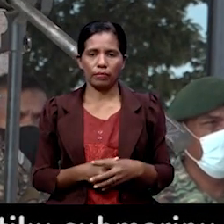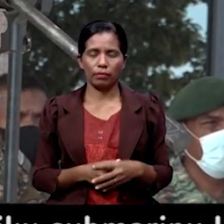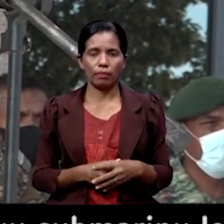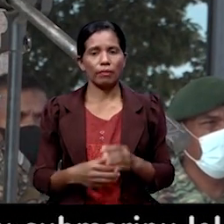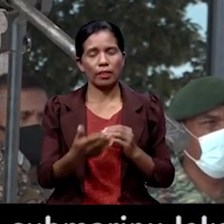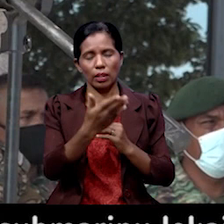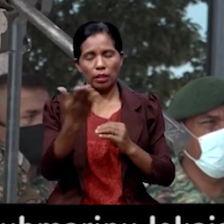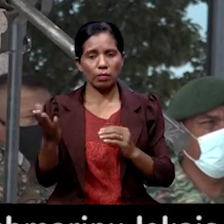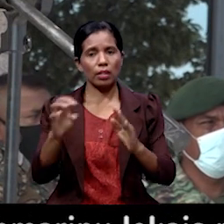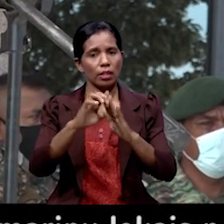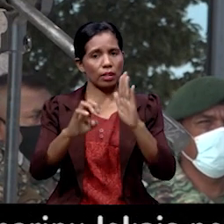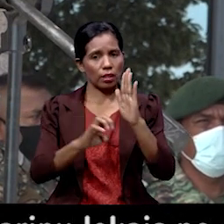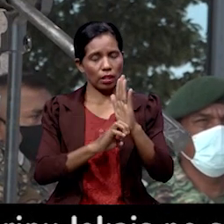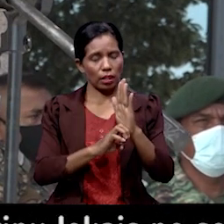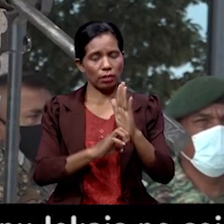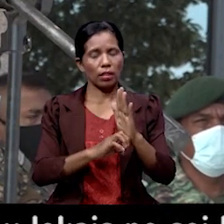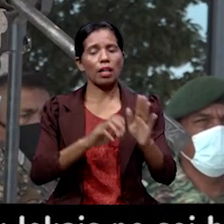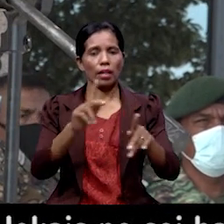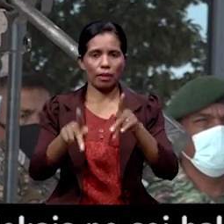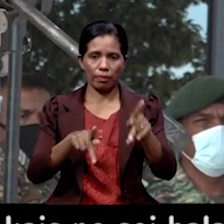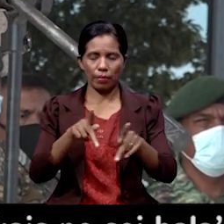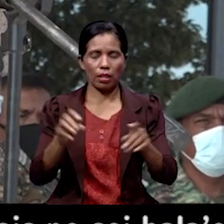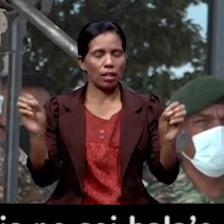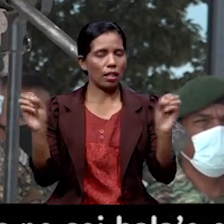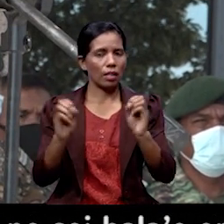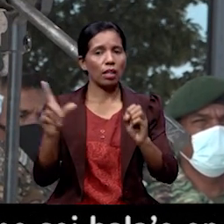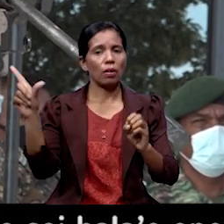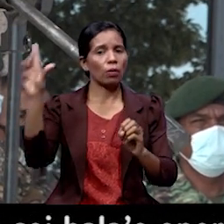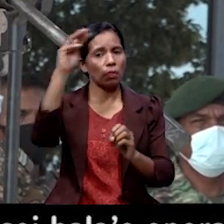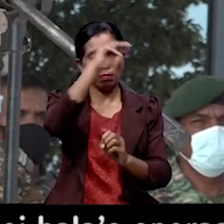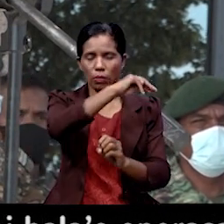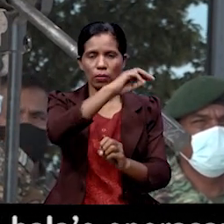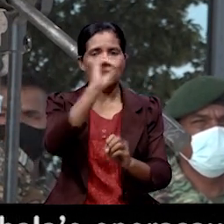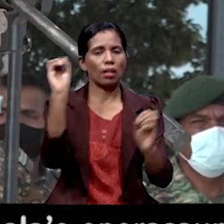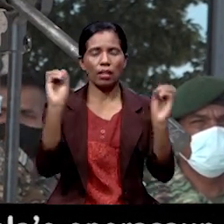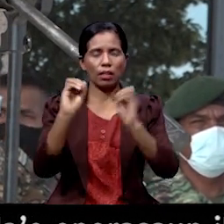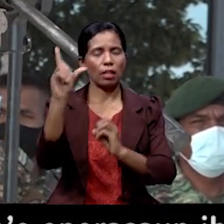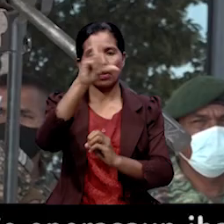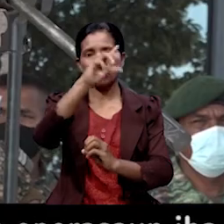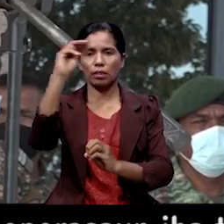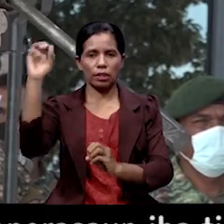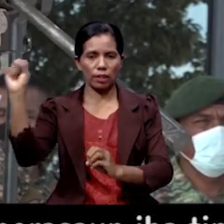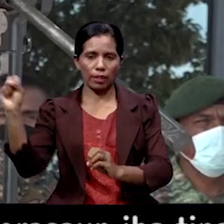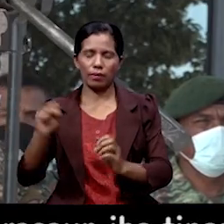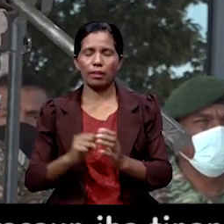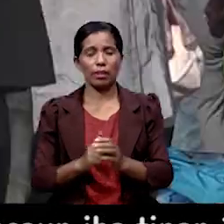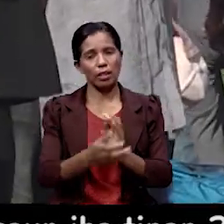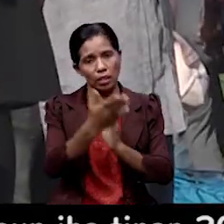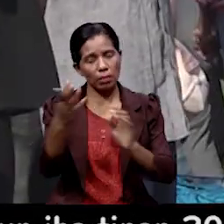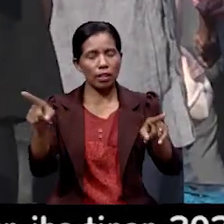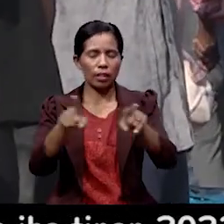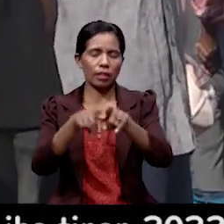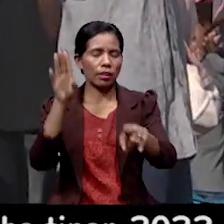Imi estado ninia ema. La ia lor munu, la ia lor sae, la ia rai clara. Imi mesa mau alindei.